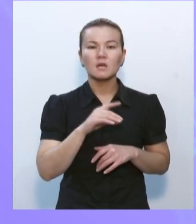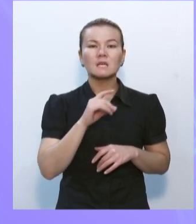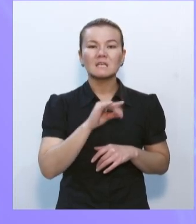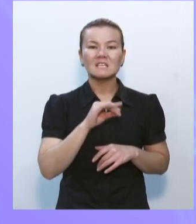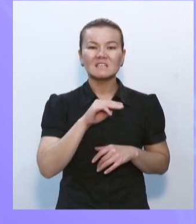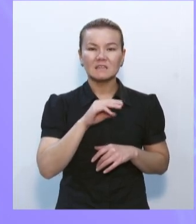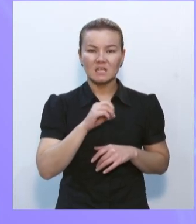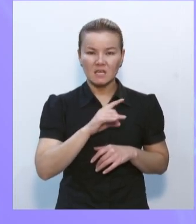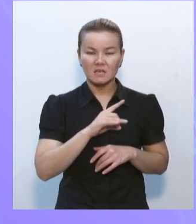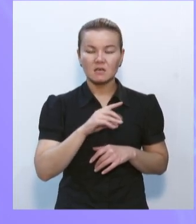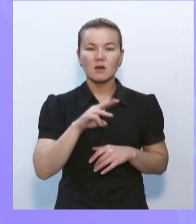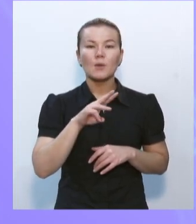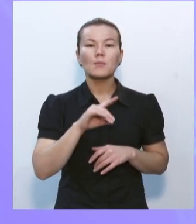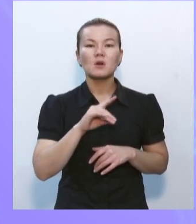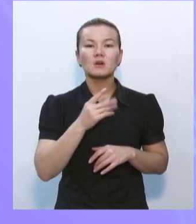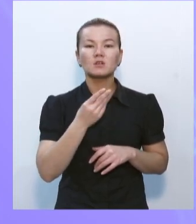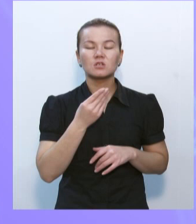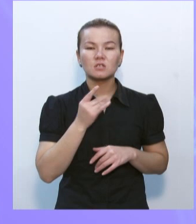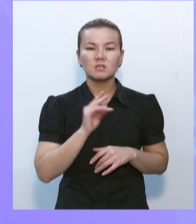иттер, мышыктар.